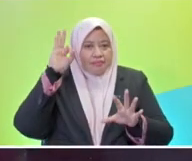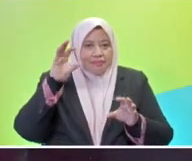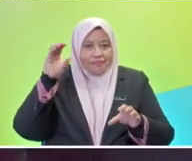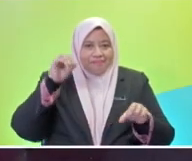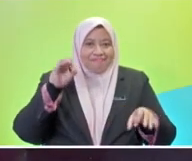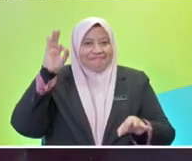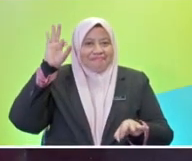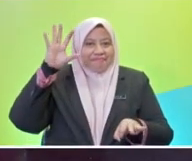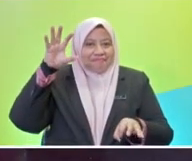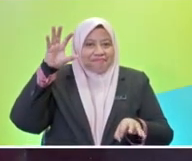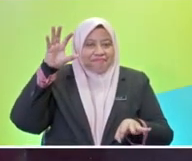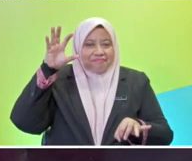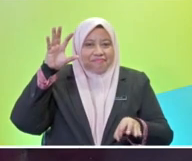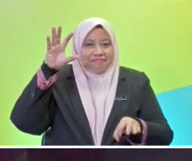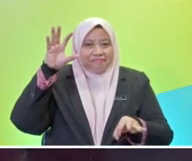fotosintesis. Lagi sekali.